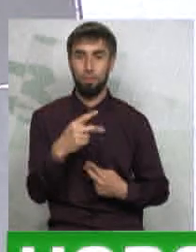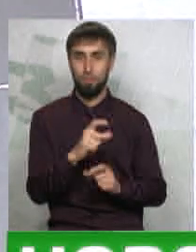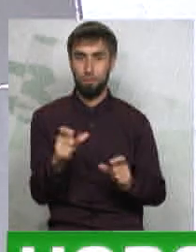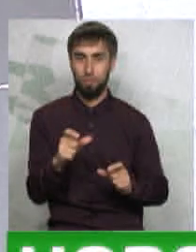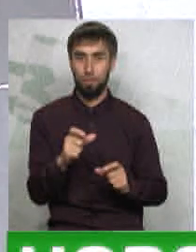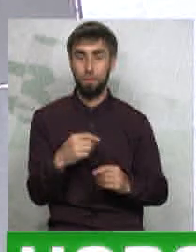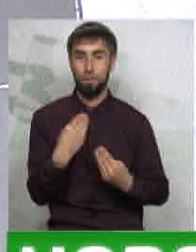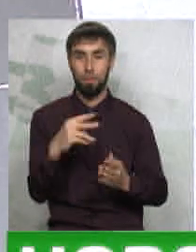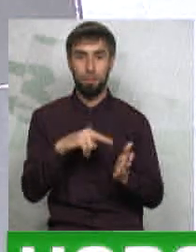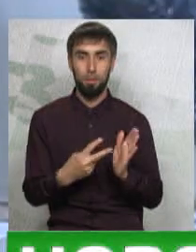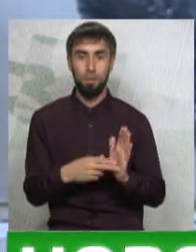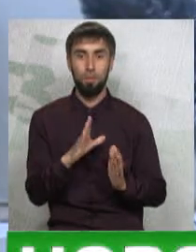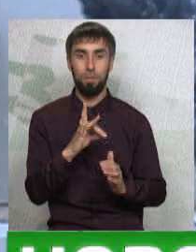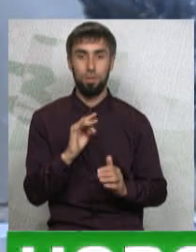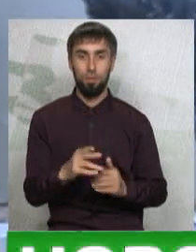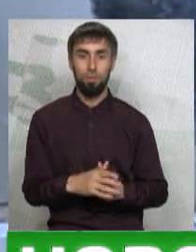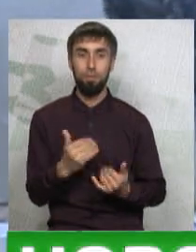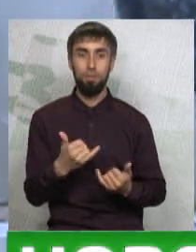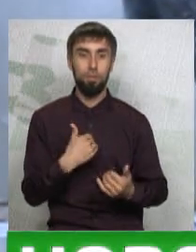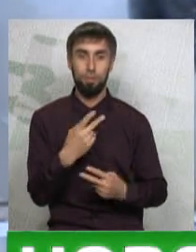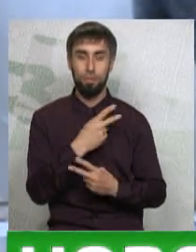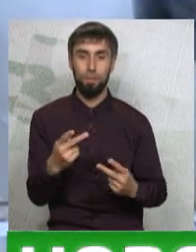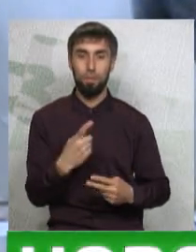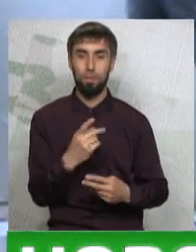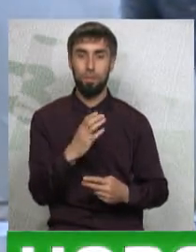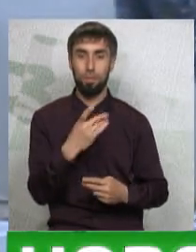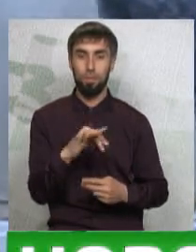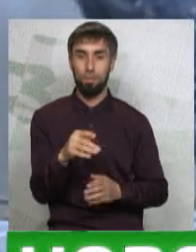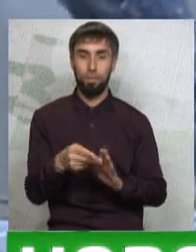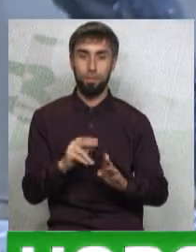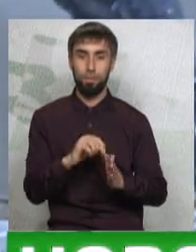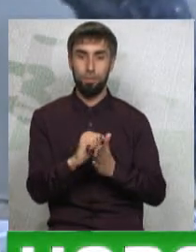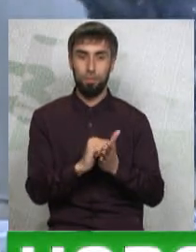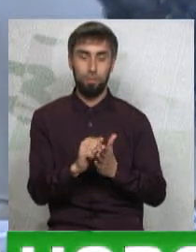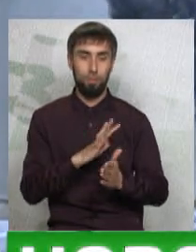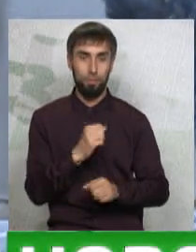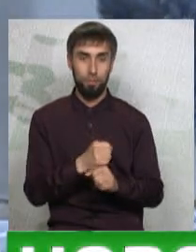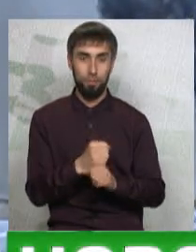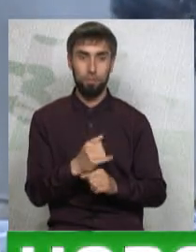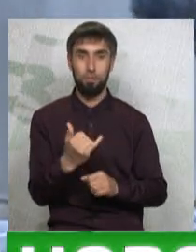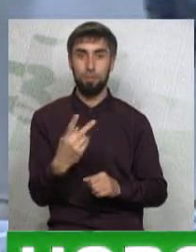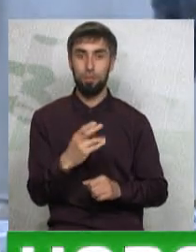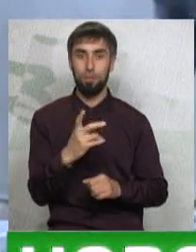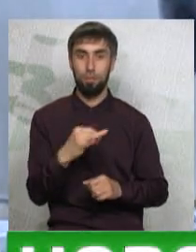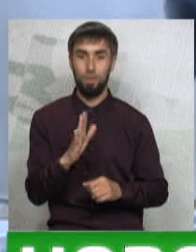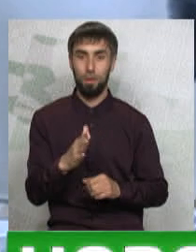человек. Сдать планируют в срок. Сейчас мы видим уже первый слой, что штукатурка была произведена. Сейчас они второй слой